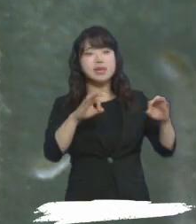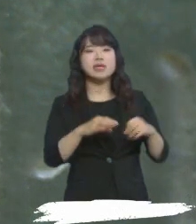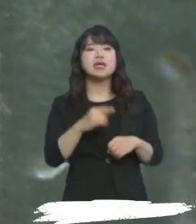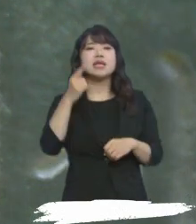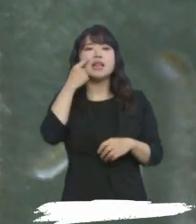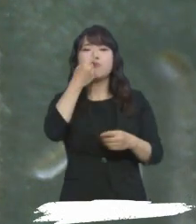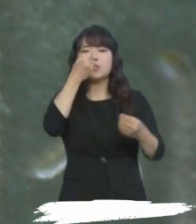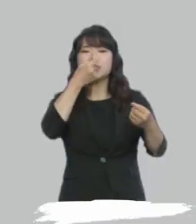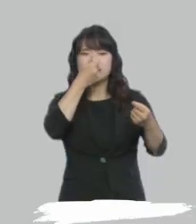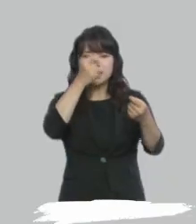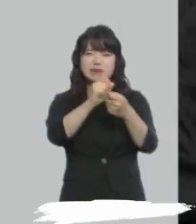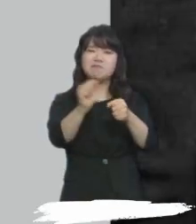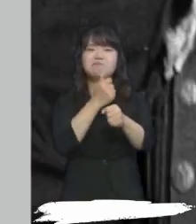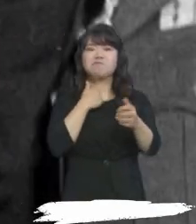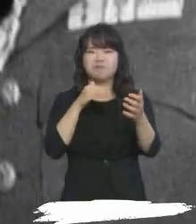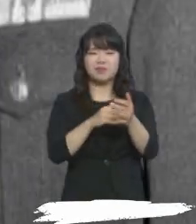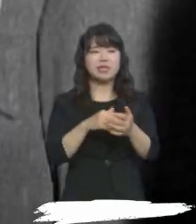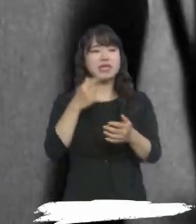반민족 행위자들입니다.